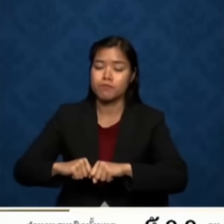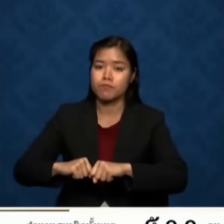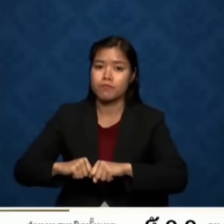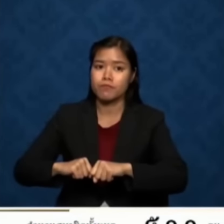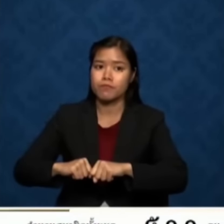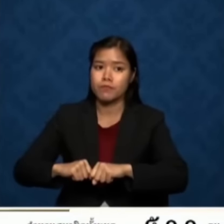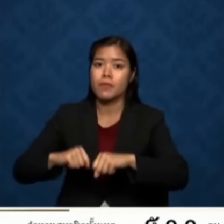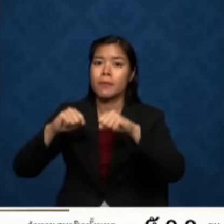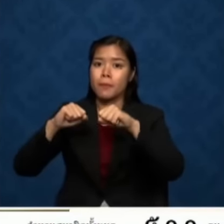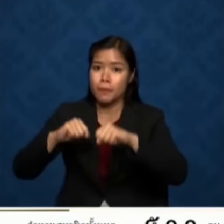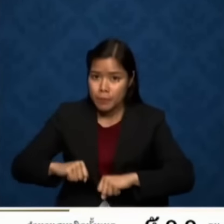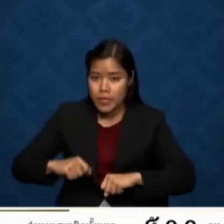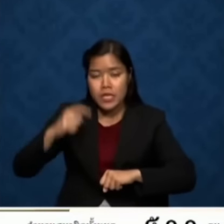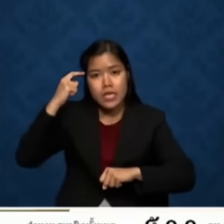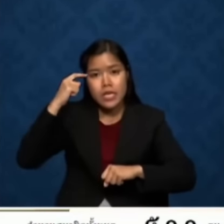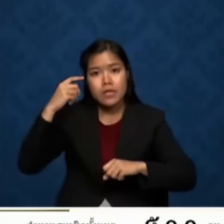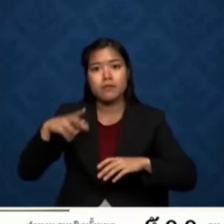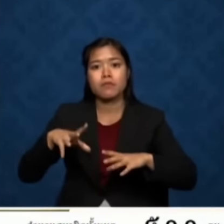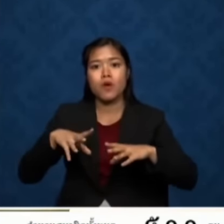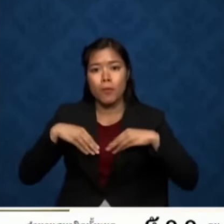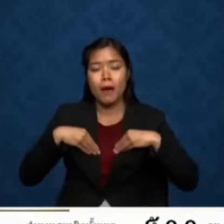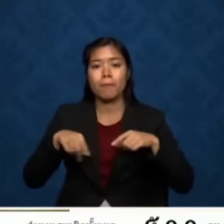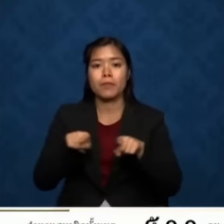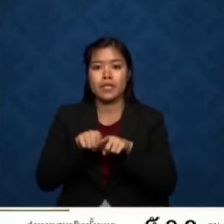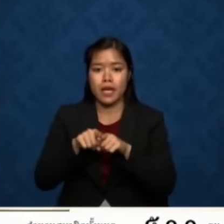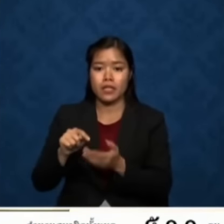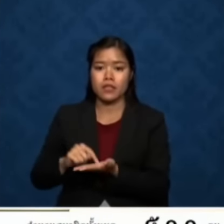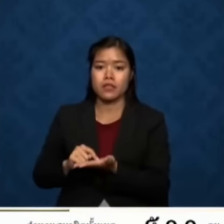อนุมัติเห็นชอบจึงเสนอเรื่องมาที่